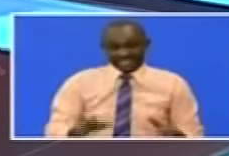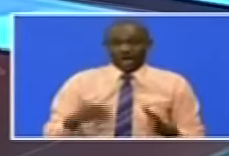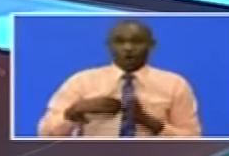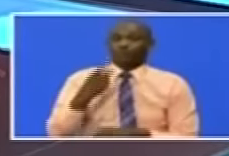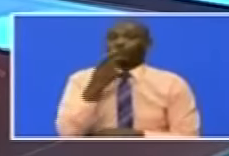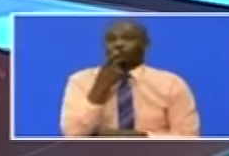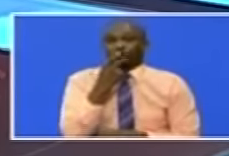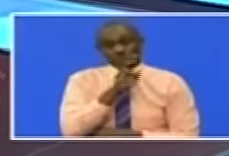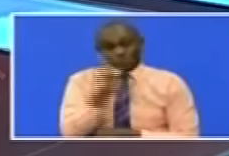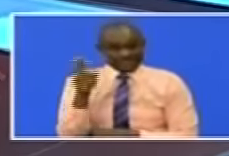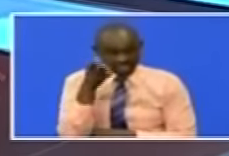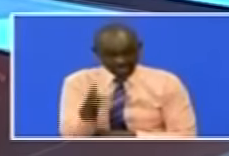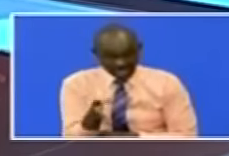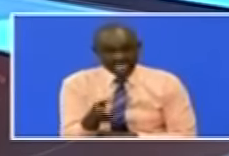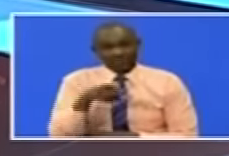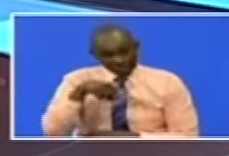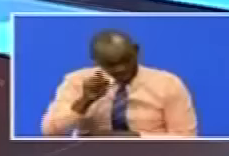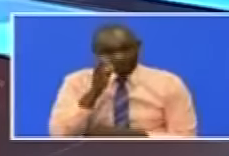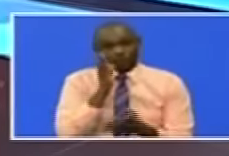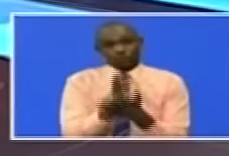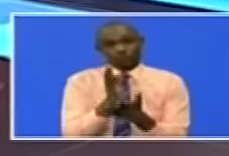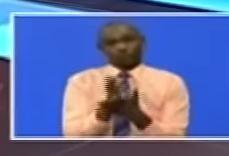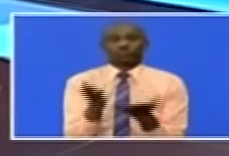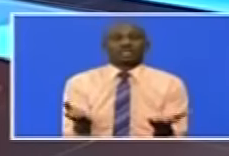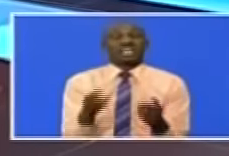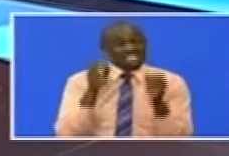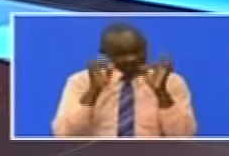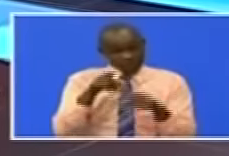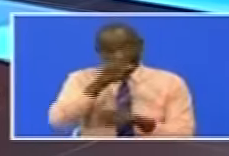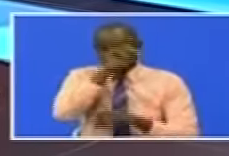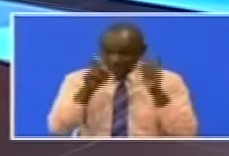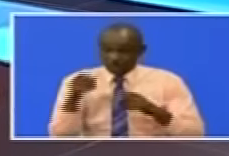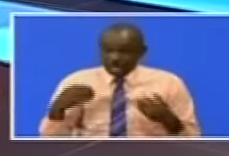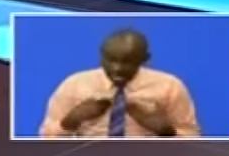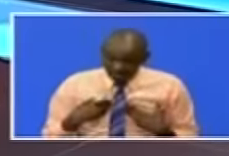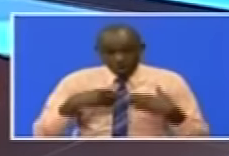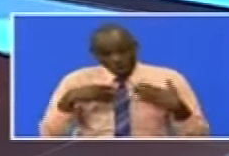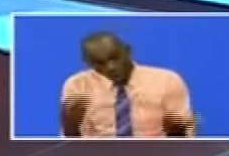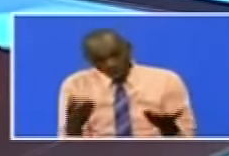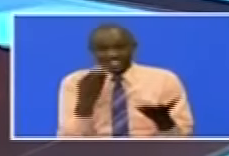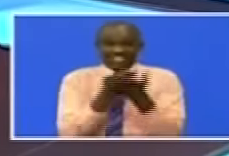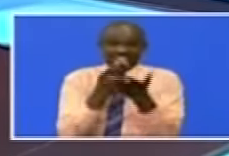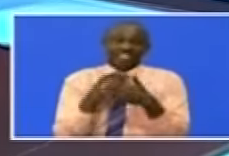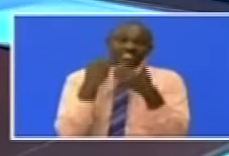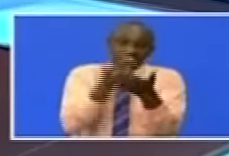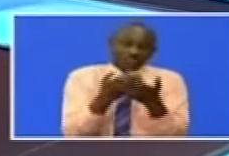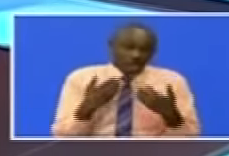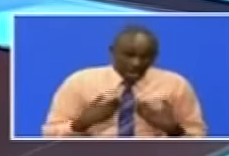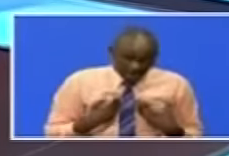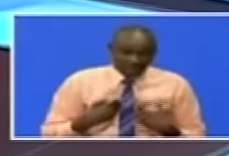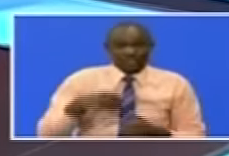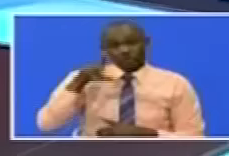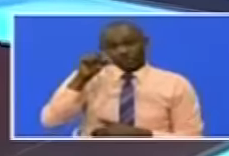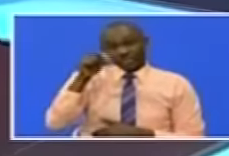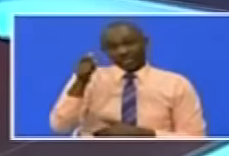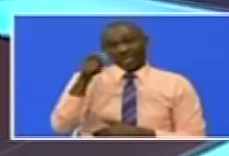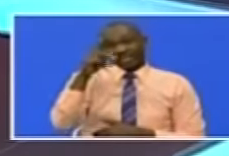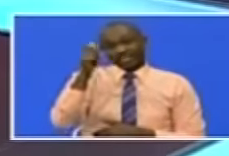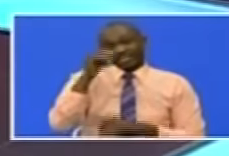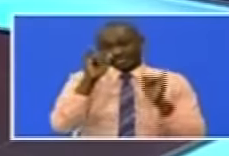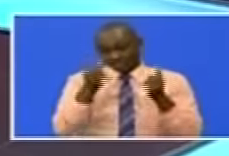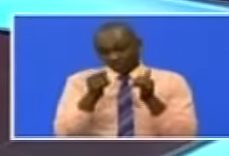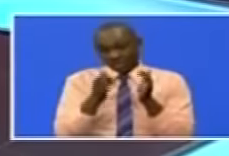Pokot Magharibi na pia ni msomi. Na kama uko na maswali ama uko na maoni, pia unaweza kuwasiliana nasi kupitia mtandao wa Twitter Twitter at KTN